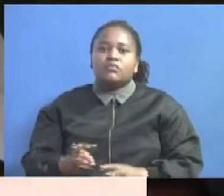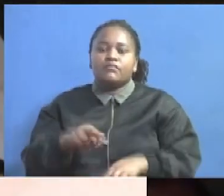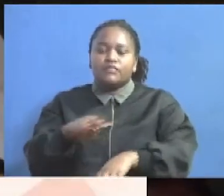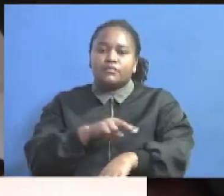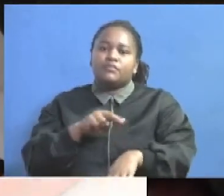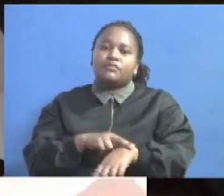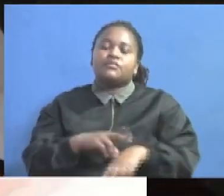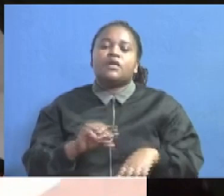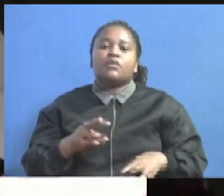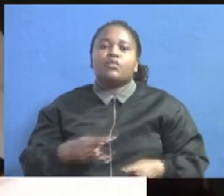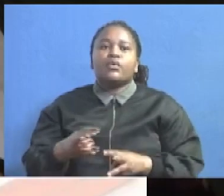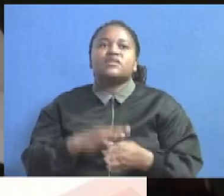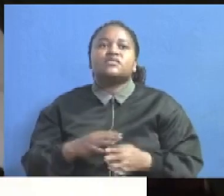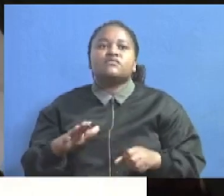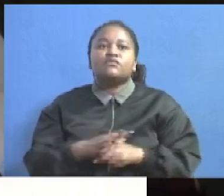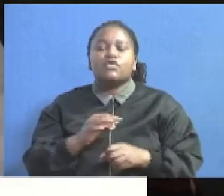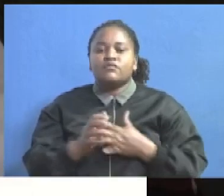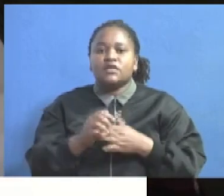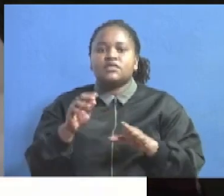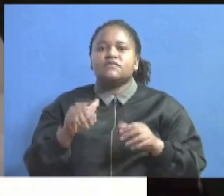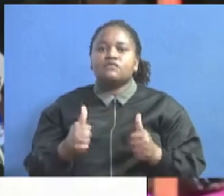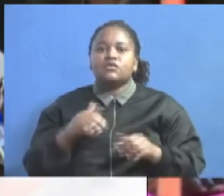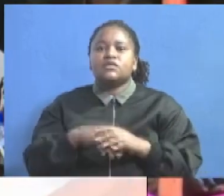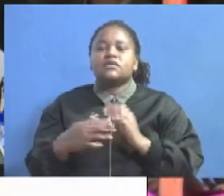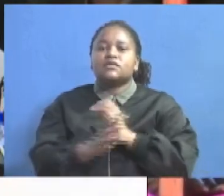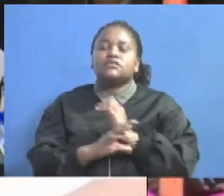taifa na hatua thabiti za uongozi bora nchini.